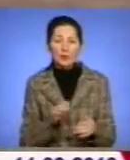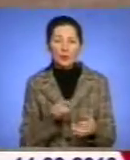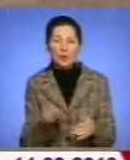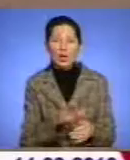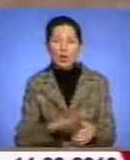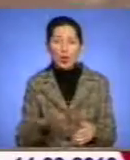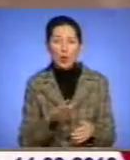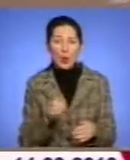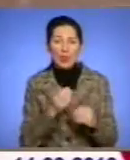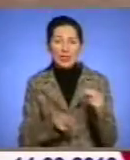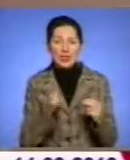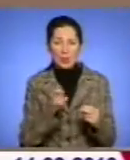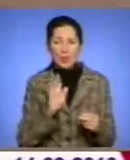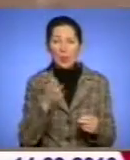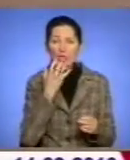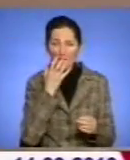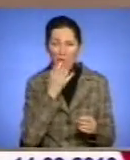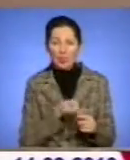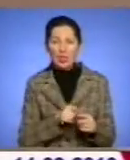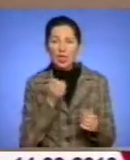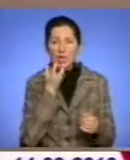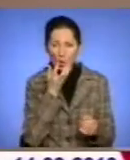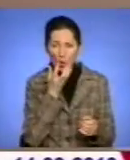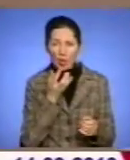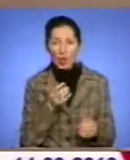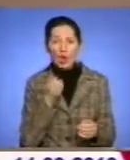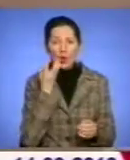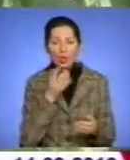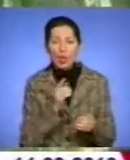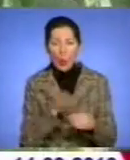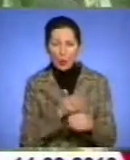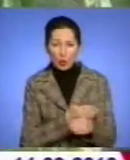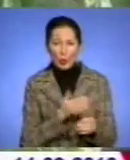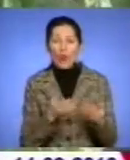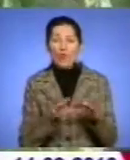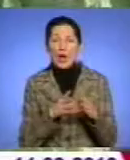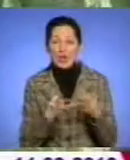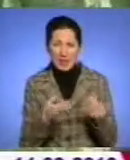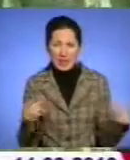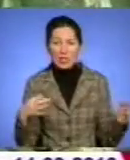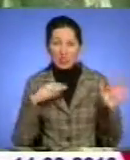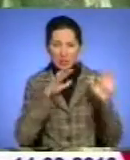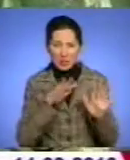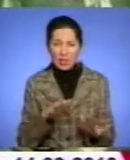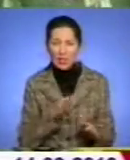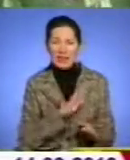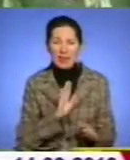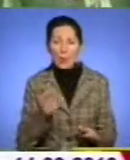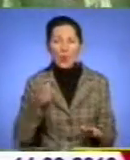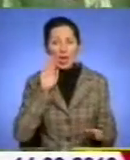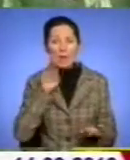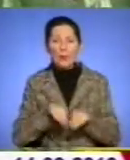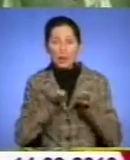Під час поступового танення снігу зменшується ймовірність виникнення паводків. Рівні води зараз стабілізувалися і